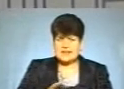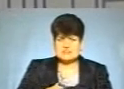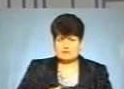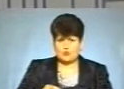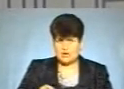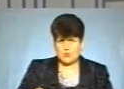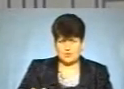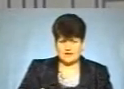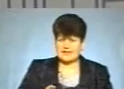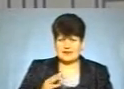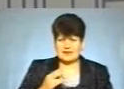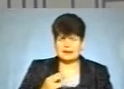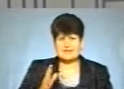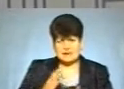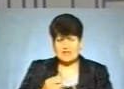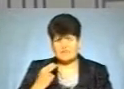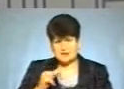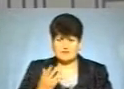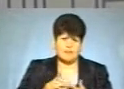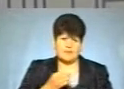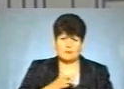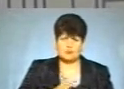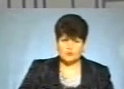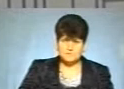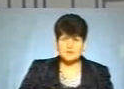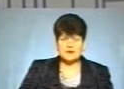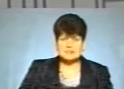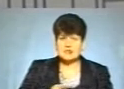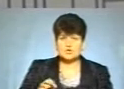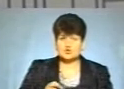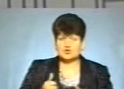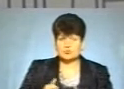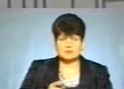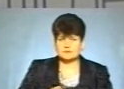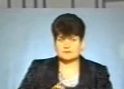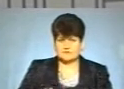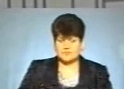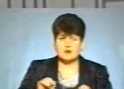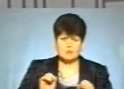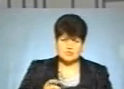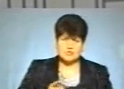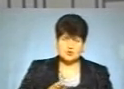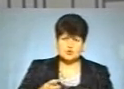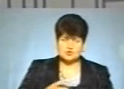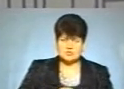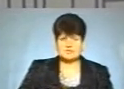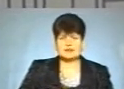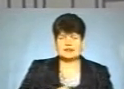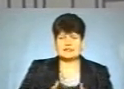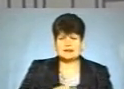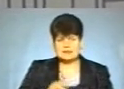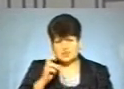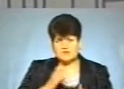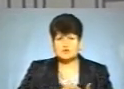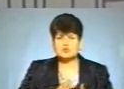людей, які є дуже ефективними, але які комусь не подобаються. І, звичайно, це нічого доброго не змінить. Можна дійсно скоротити кількість державних службовців. Я вам